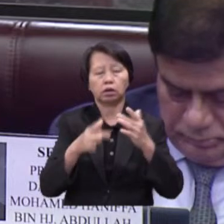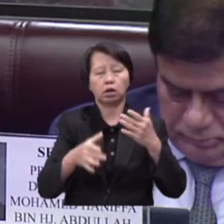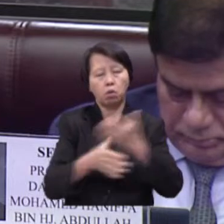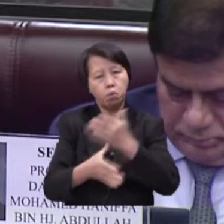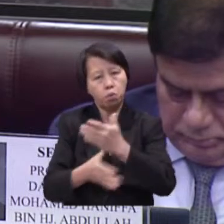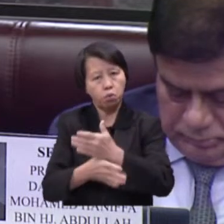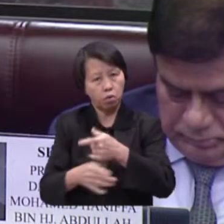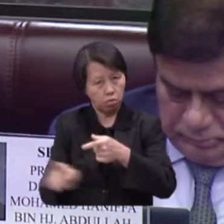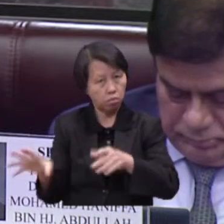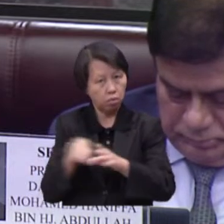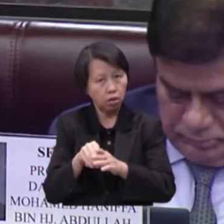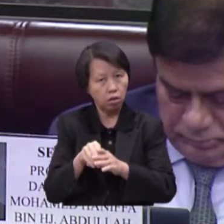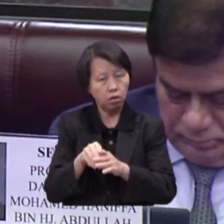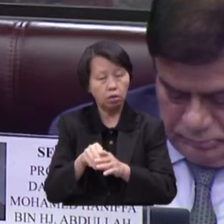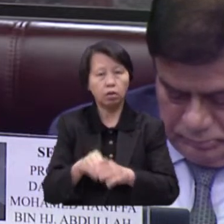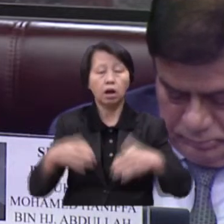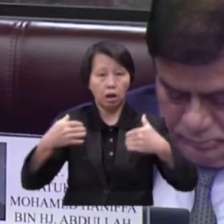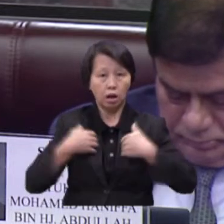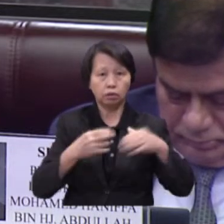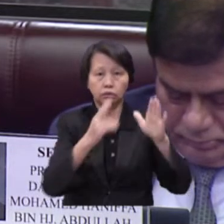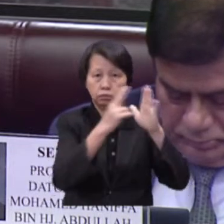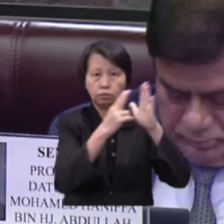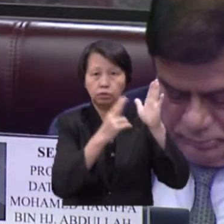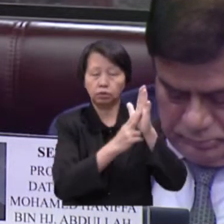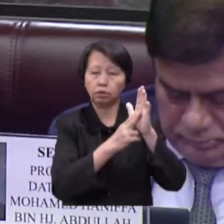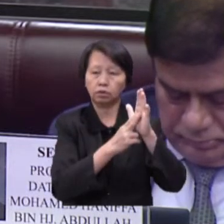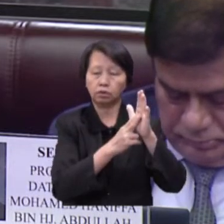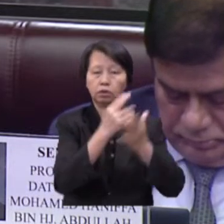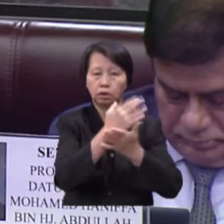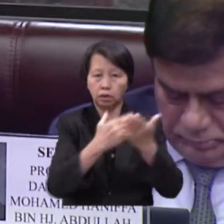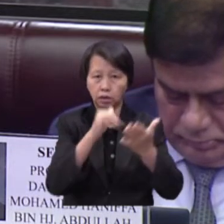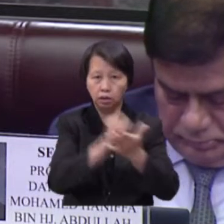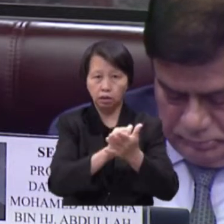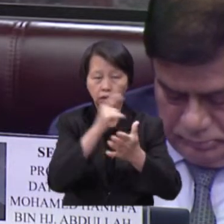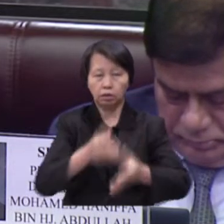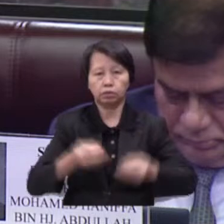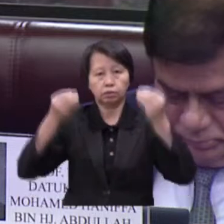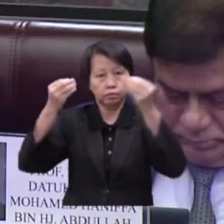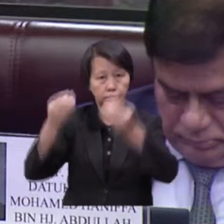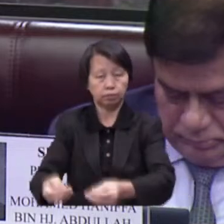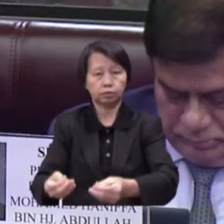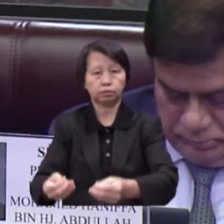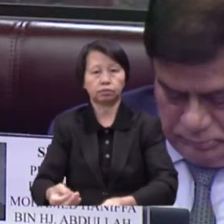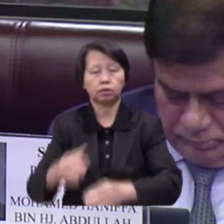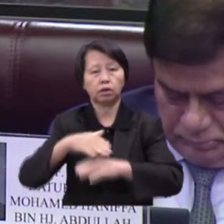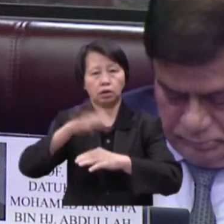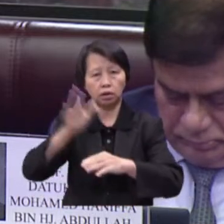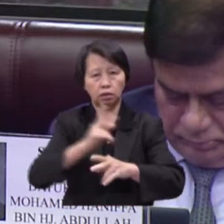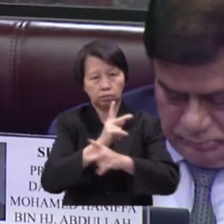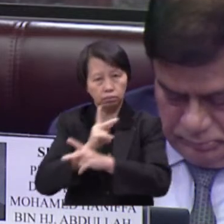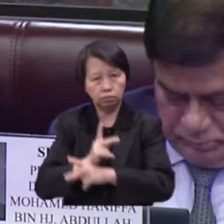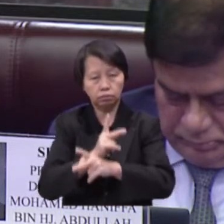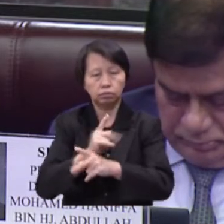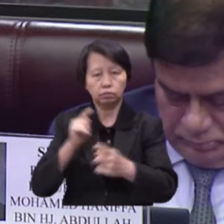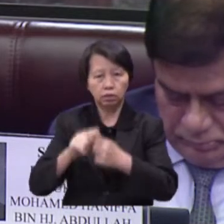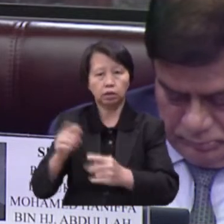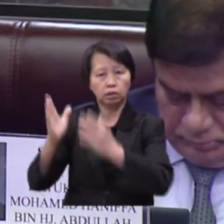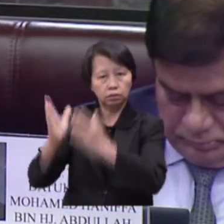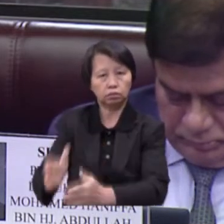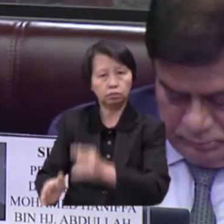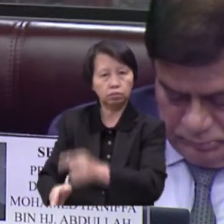Adakah ada perontokan di bawah section tersebut untuk memberi lebih perlindungan kepada